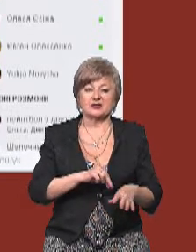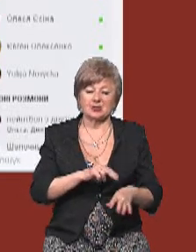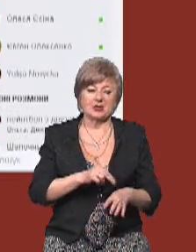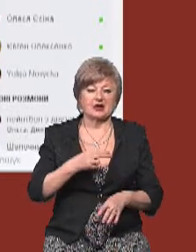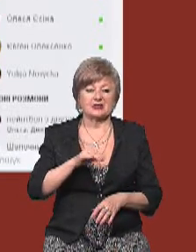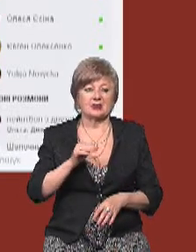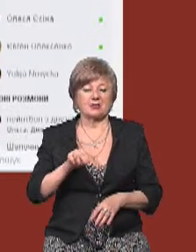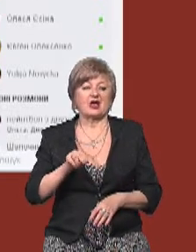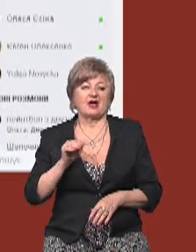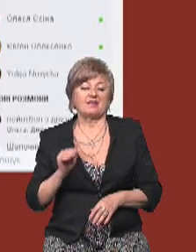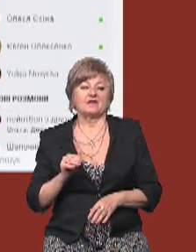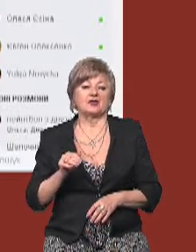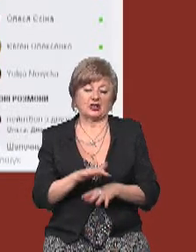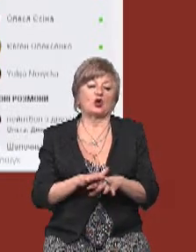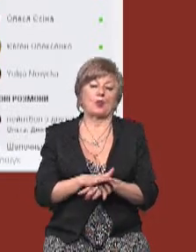та громадськості.